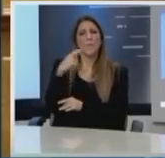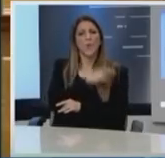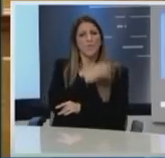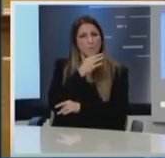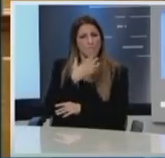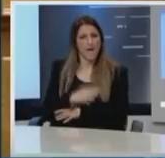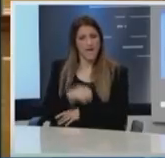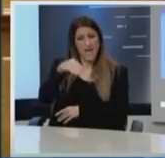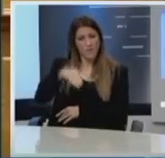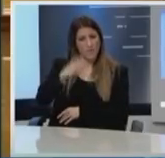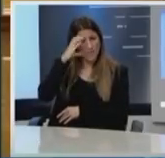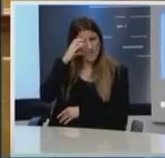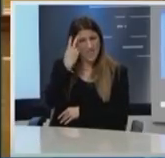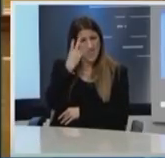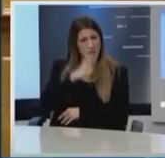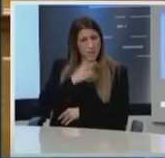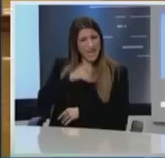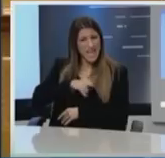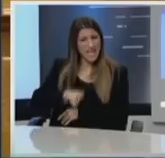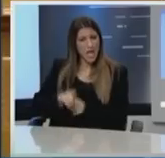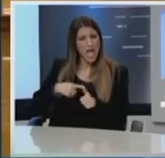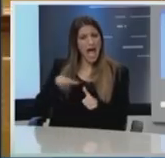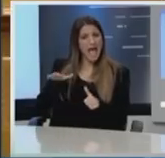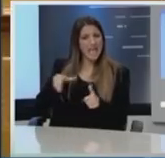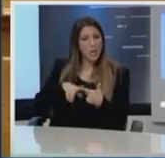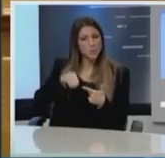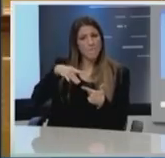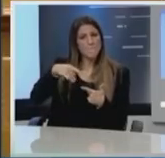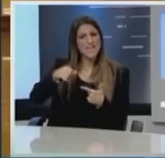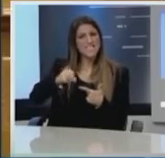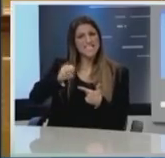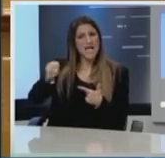νεκρούς. Το Γιάννη τον Αγγέλου και το Βαγγέλη τον Πασιάκο.